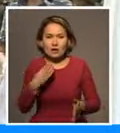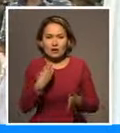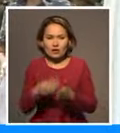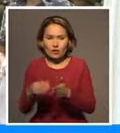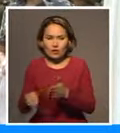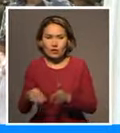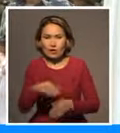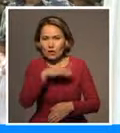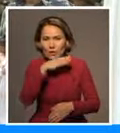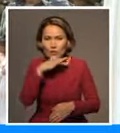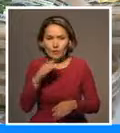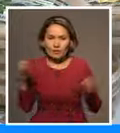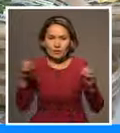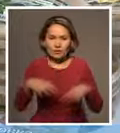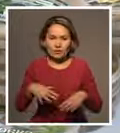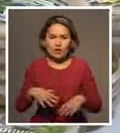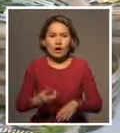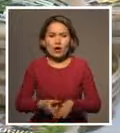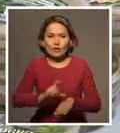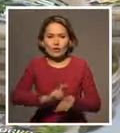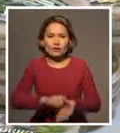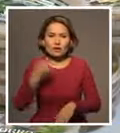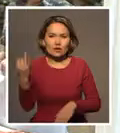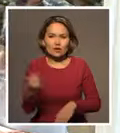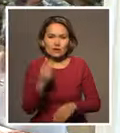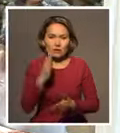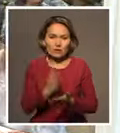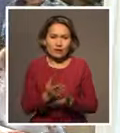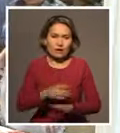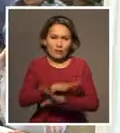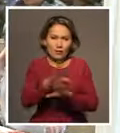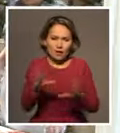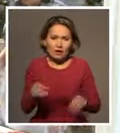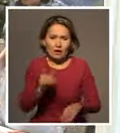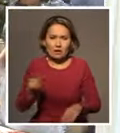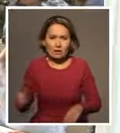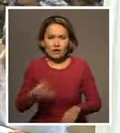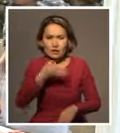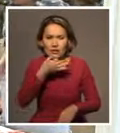осындай шараны бүгін ұйымдастырып жатырмыз. Өте үлкен қызығушылық білдіруде тұтынушылар,